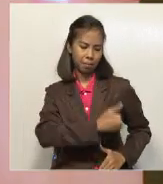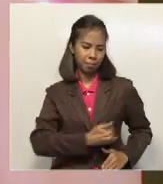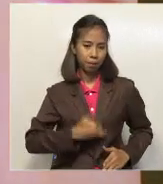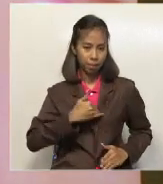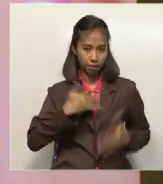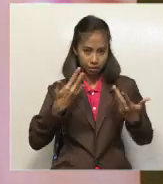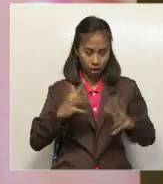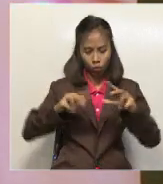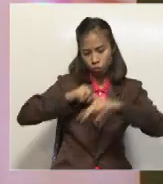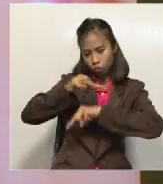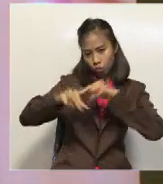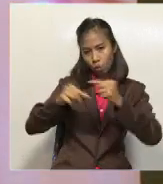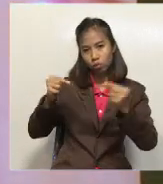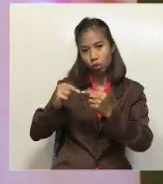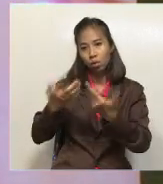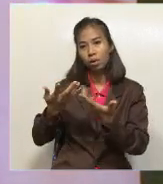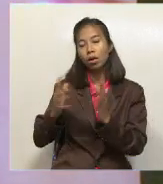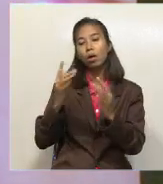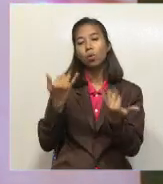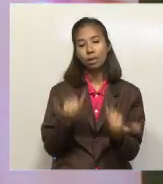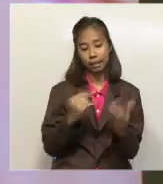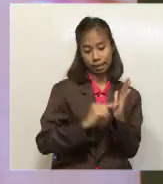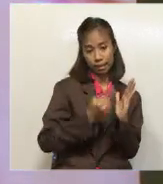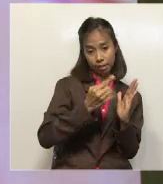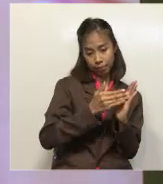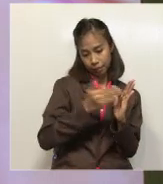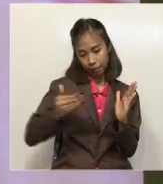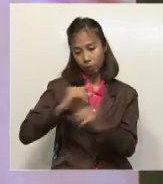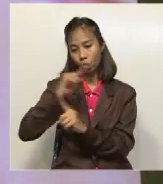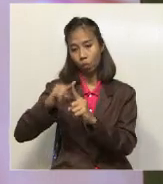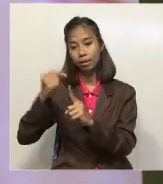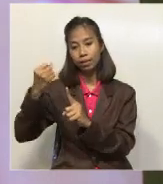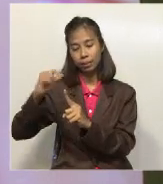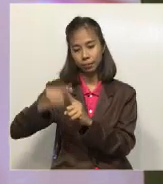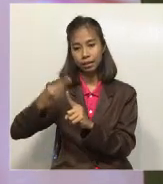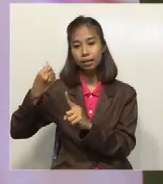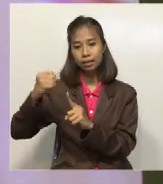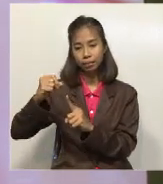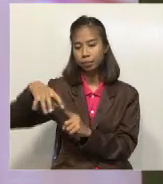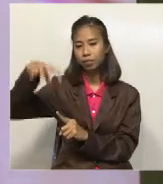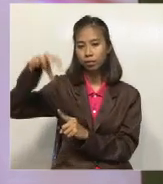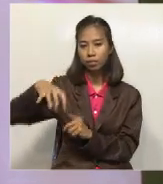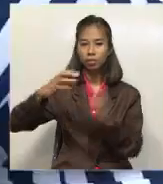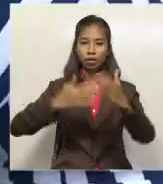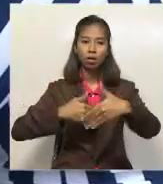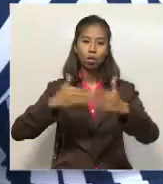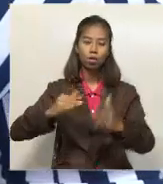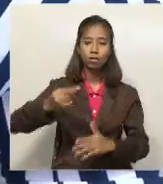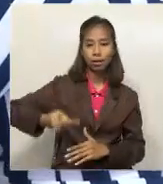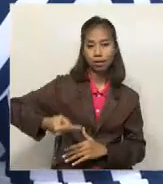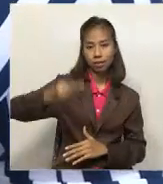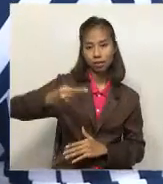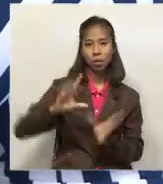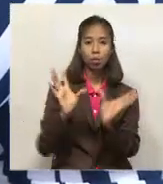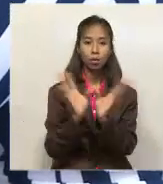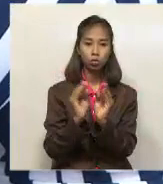ให้บริการตรวจคัดกรองมะเร็งเต้านมตั้งแต่วันนี้จนถึงวันที่10ตุลาคมนี้นะคะที่บริเวณห้องโถงชั้น1